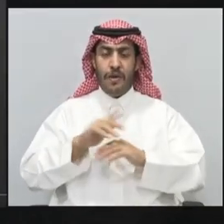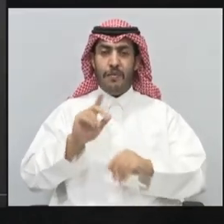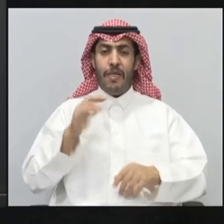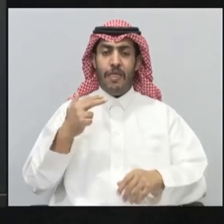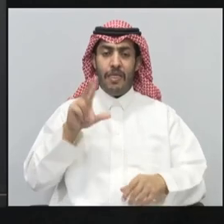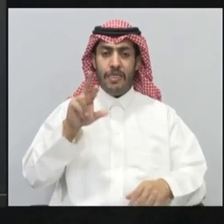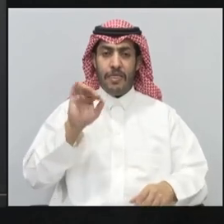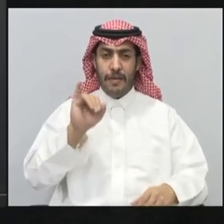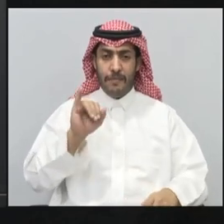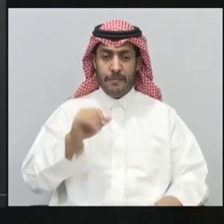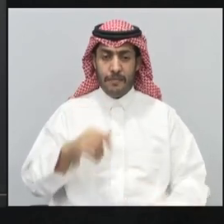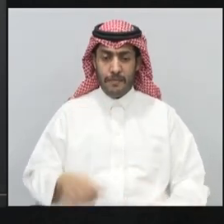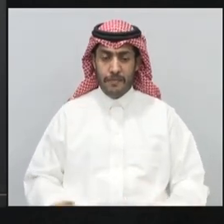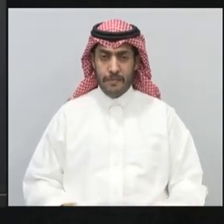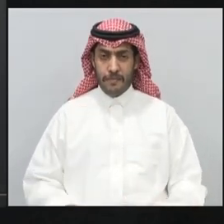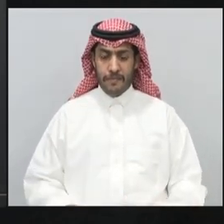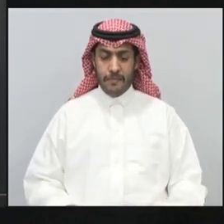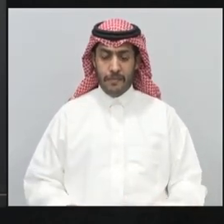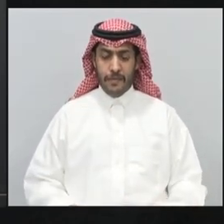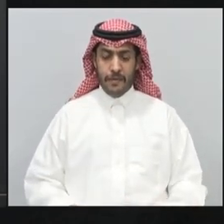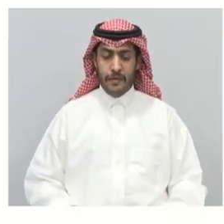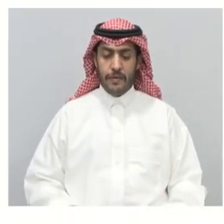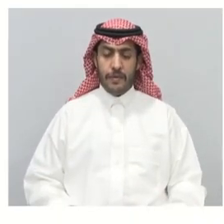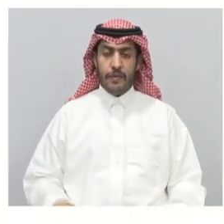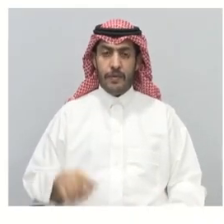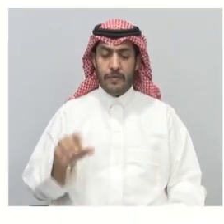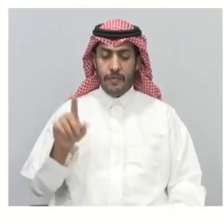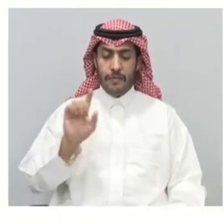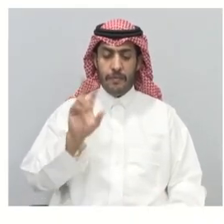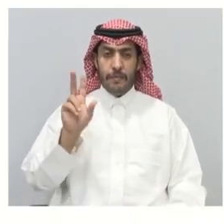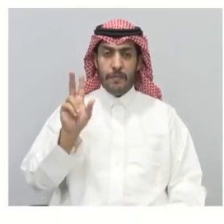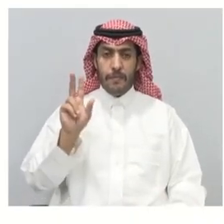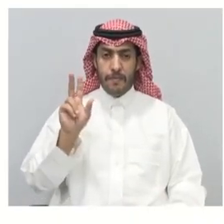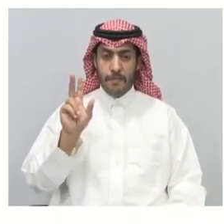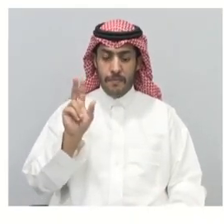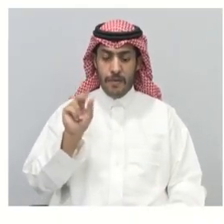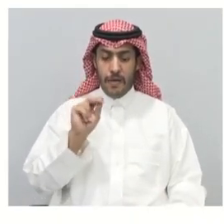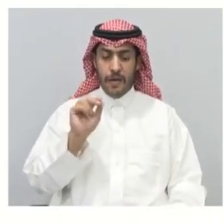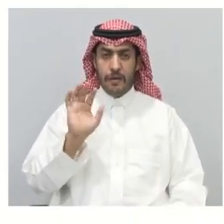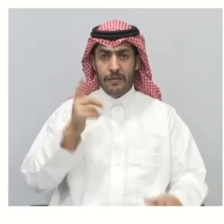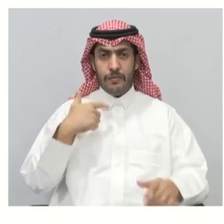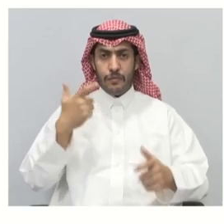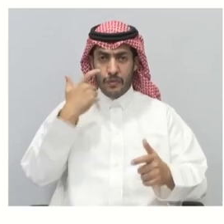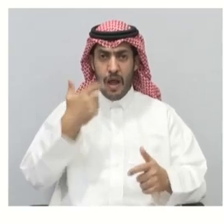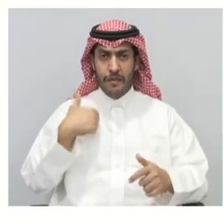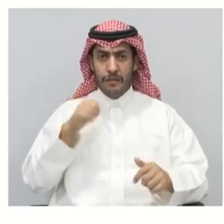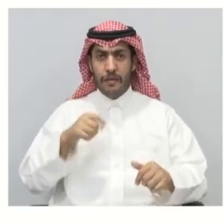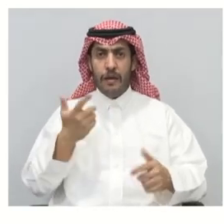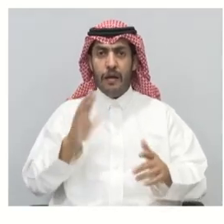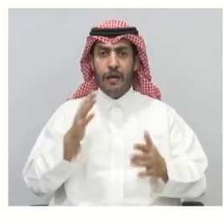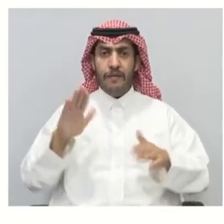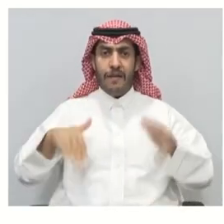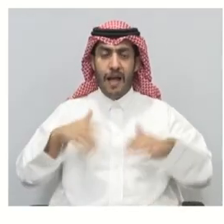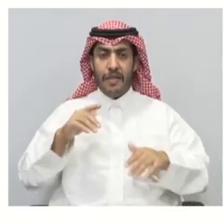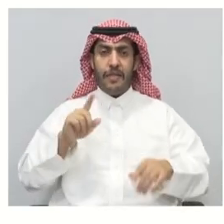في اسلوب الذم تقول مثلا بئس الفعل شهاده الزور بئس الفعل وشهادته شهاده الزور وهنا